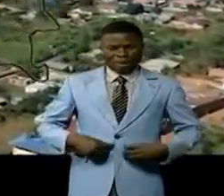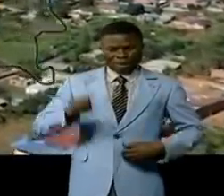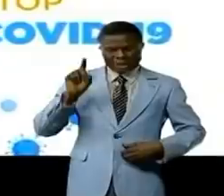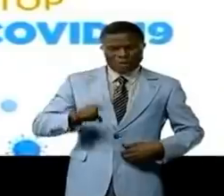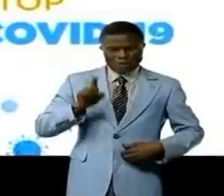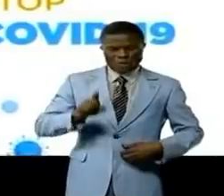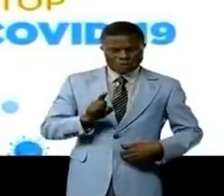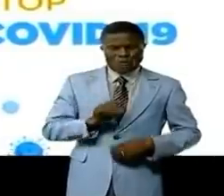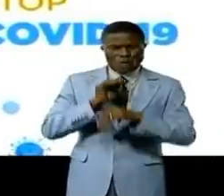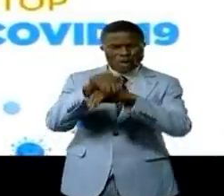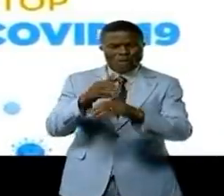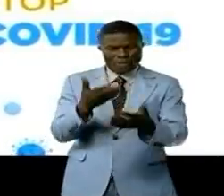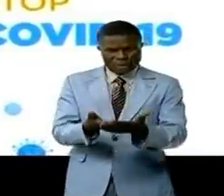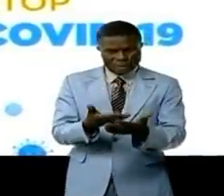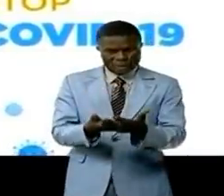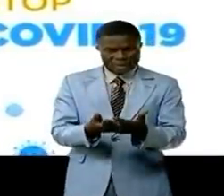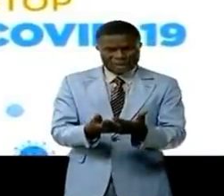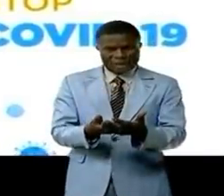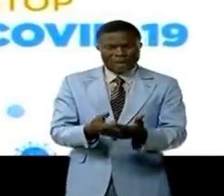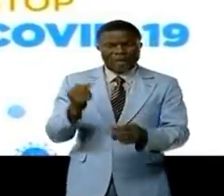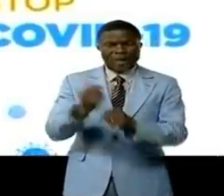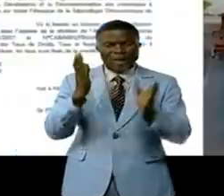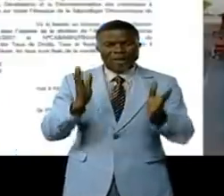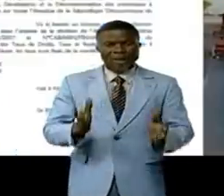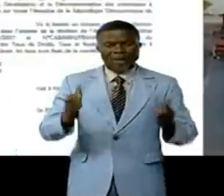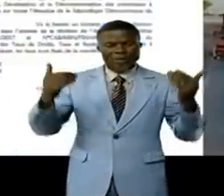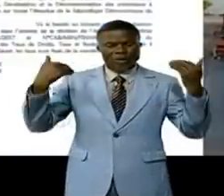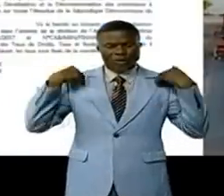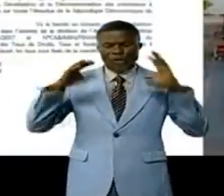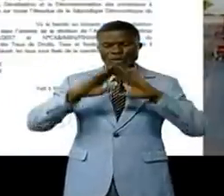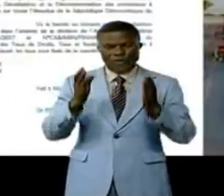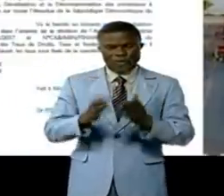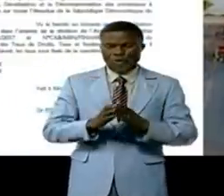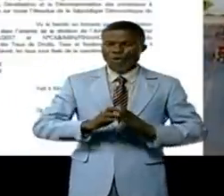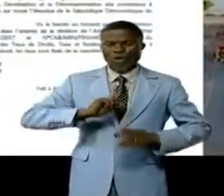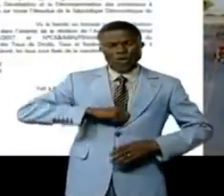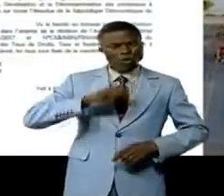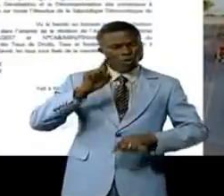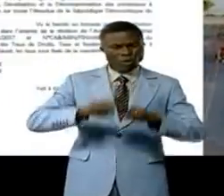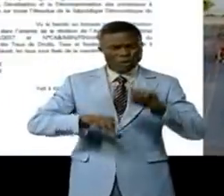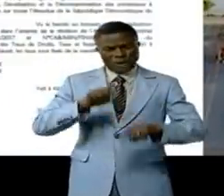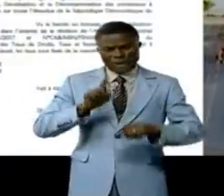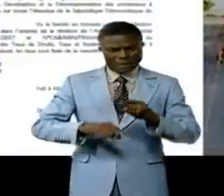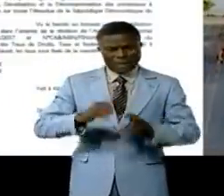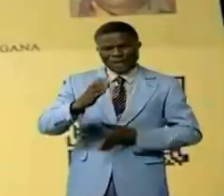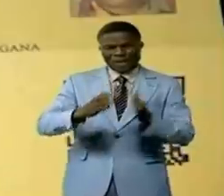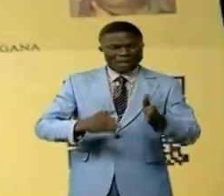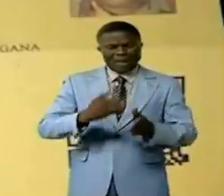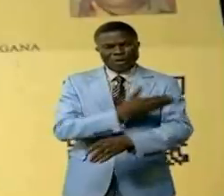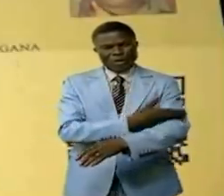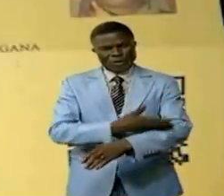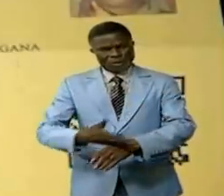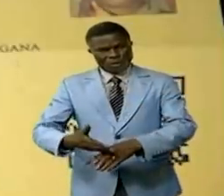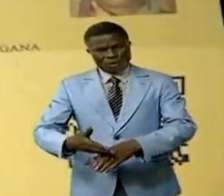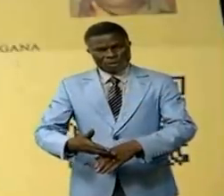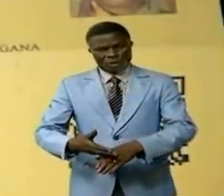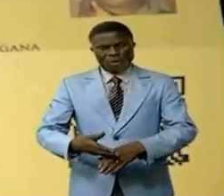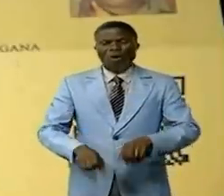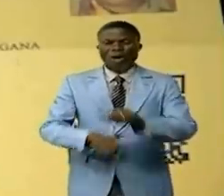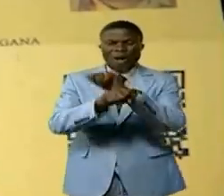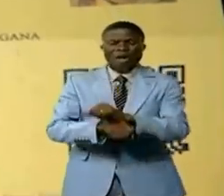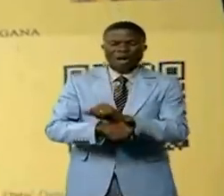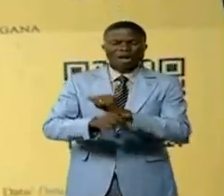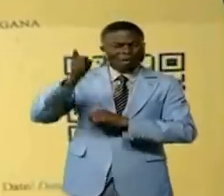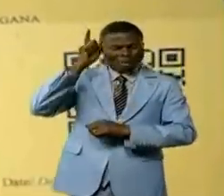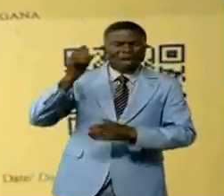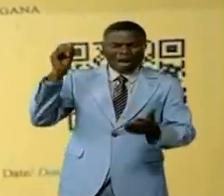parfum de ce qui se passe. Les agents et cadres n'en peuvent plus. La gabegie financière bat son plein, on dirait les vieilles habitudes, peinent à